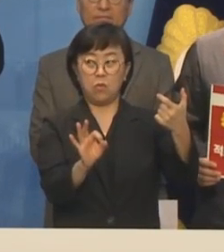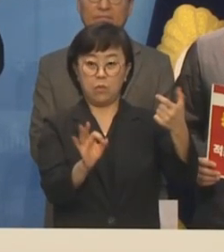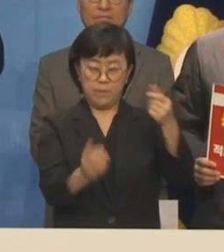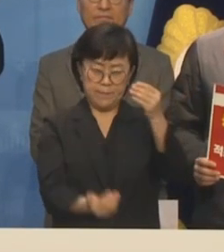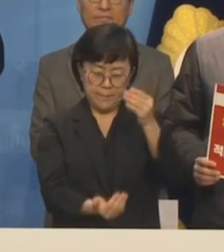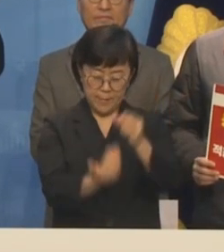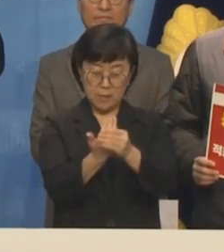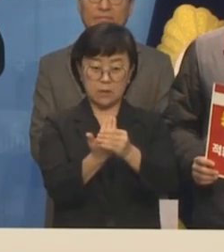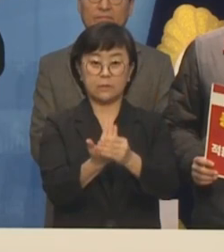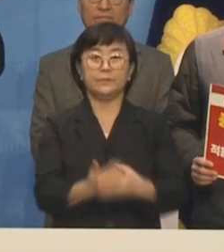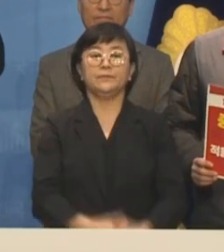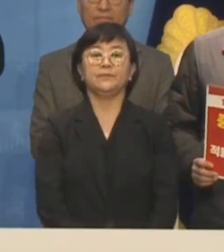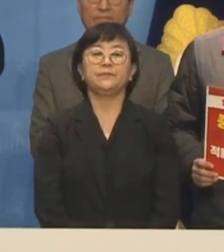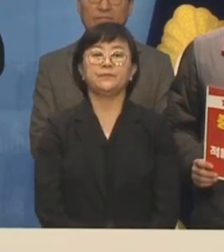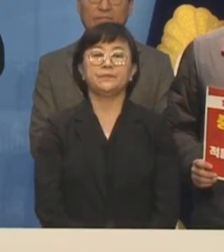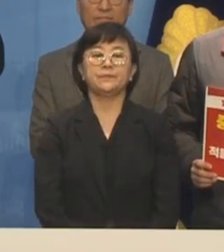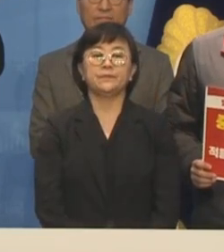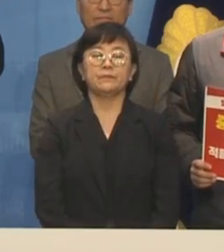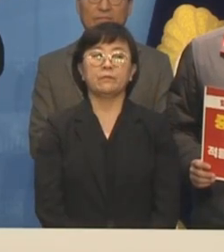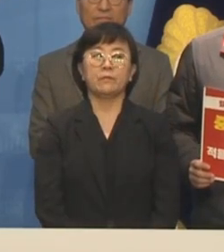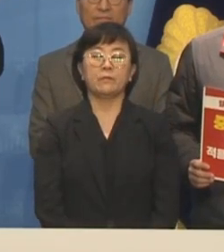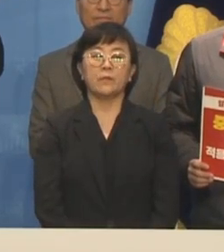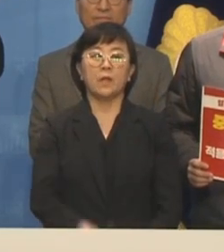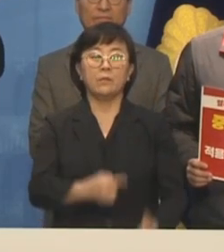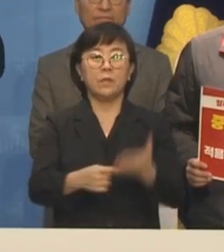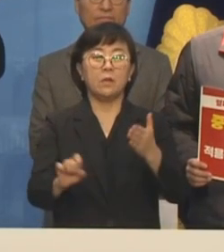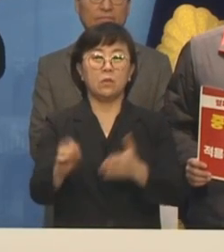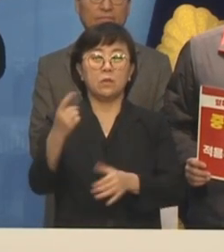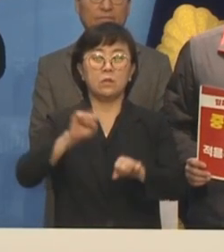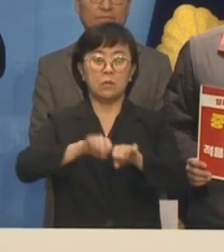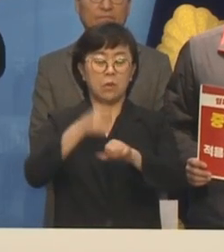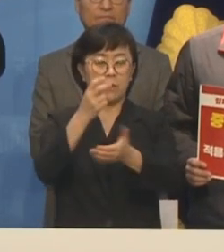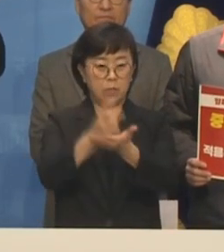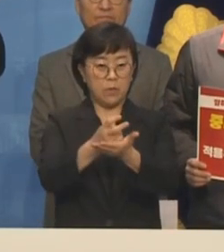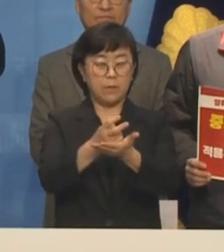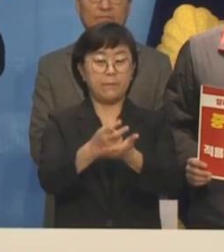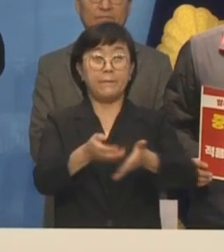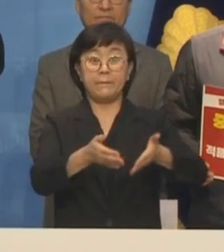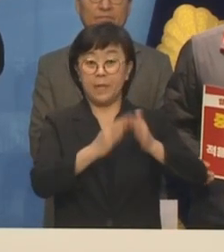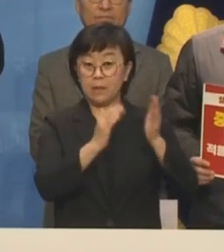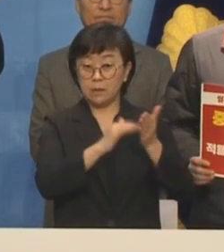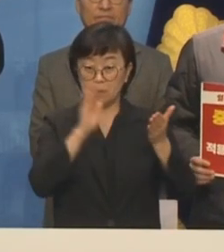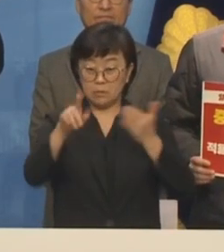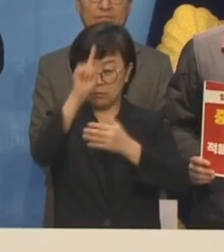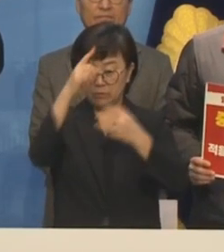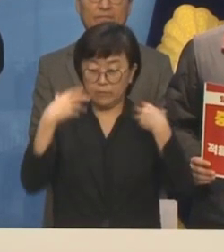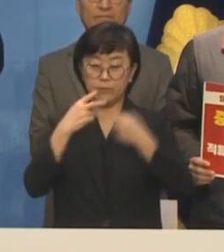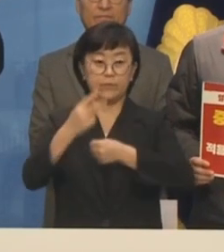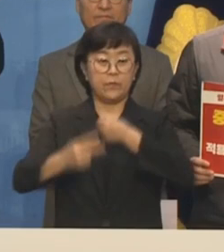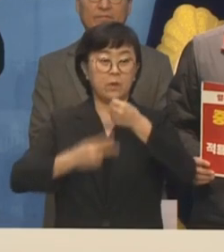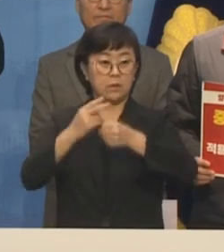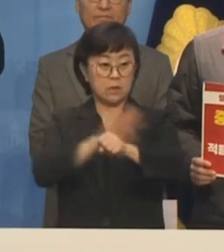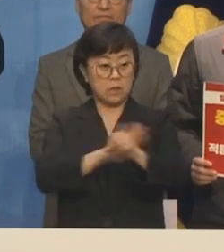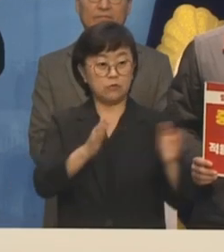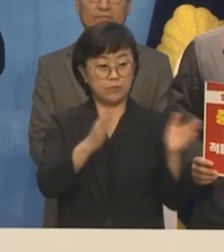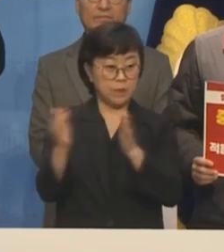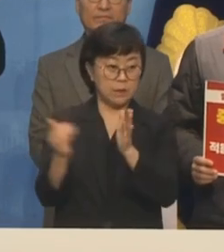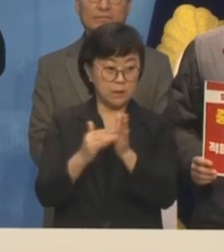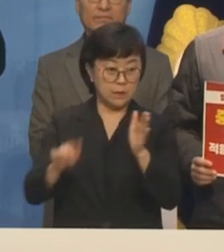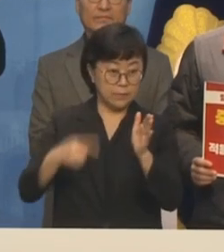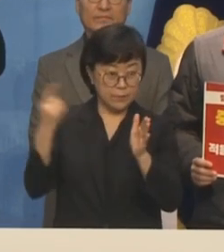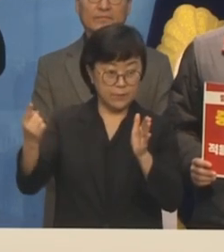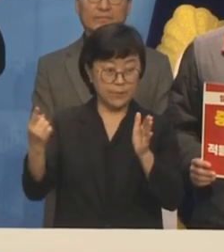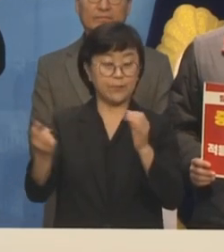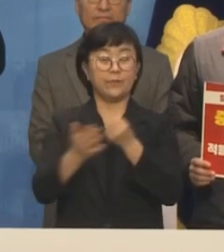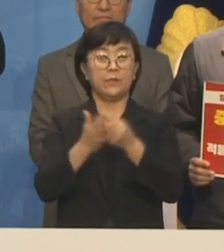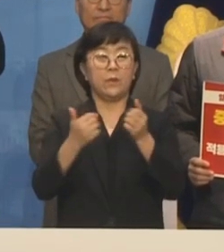사고를 당하고 있습니다. 그래서 우리는 중대재해처벌법을 만든 이후에 정부가 2년 동안 잘 준비 잘해서